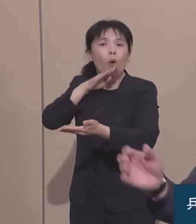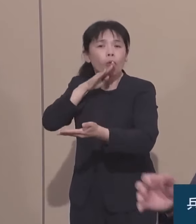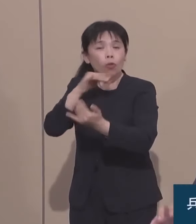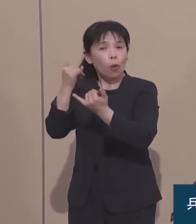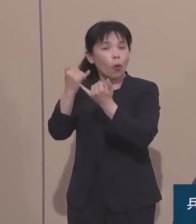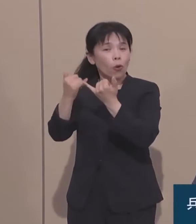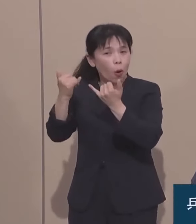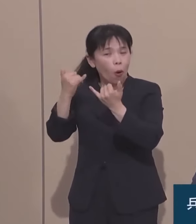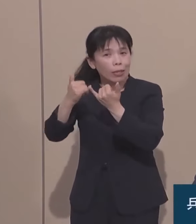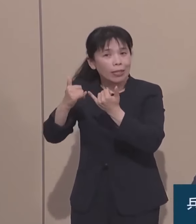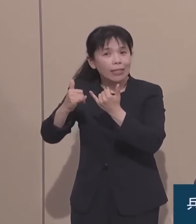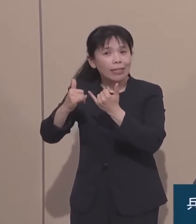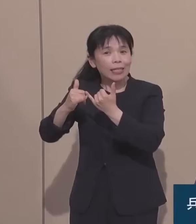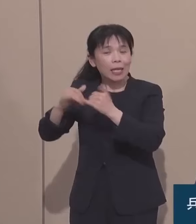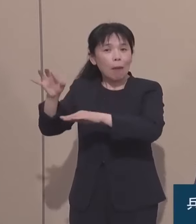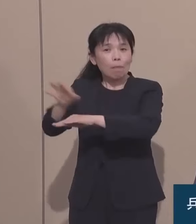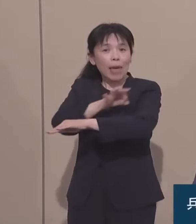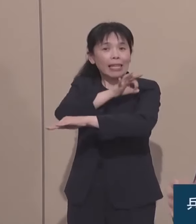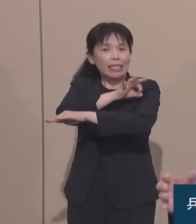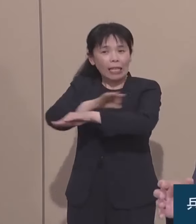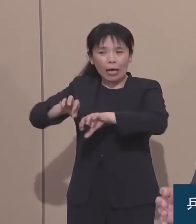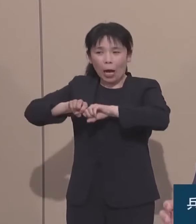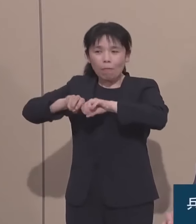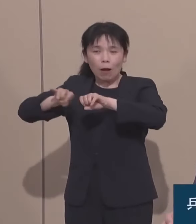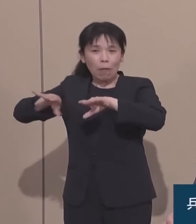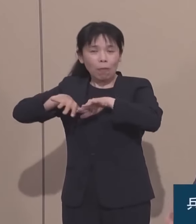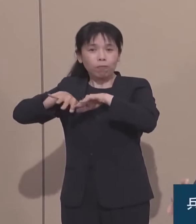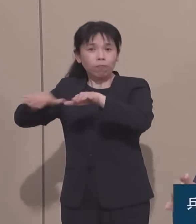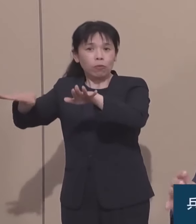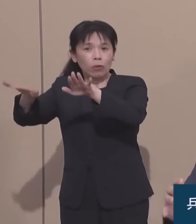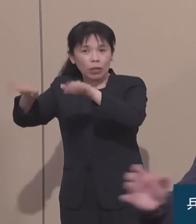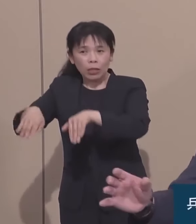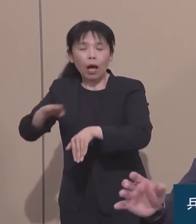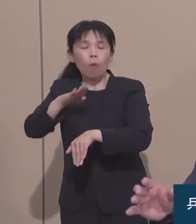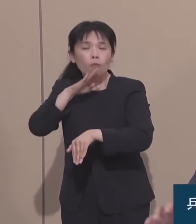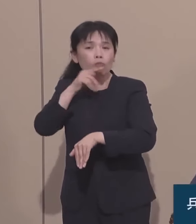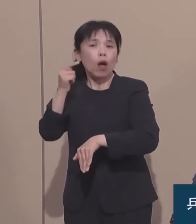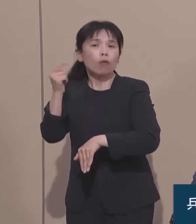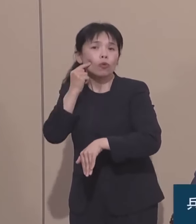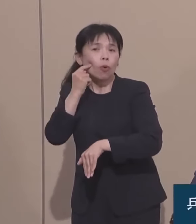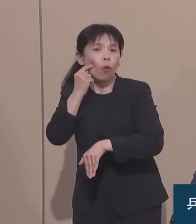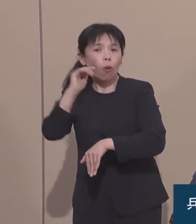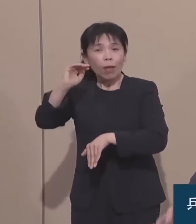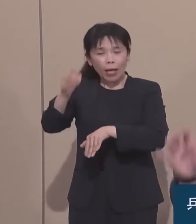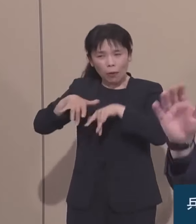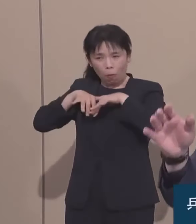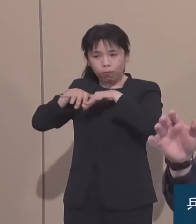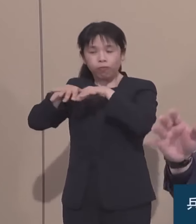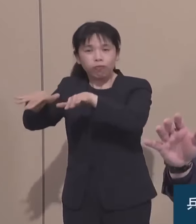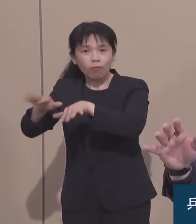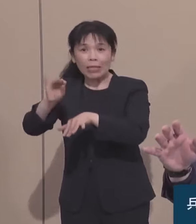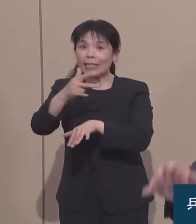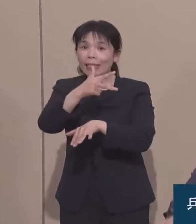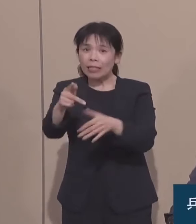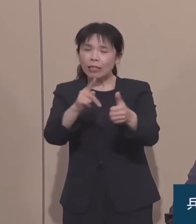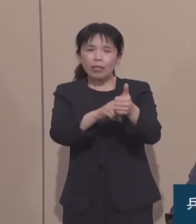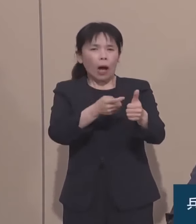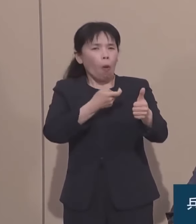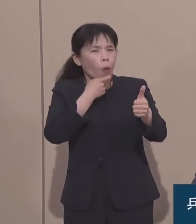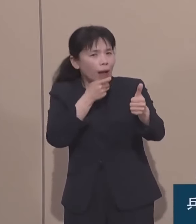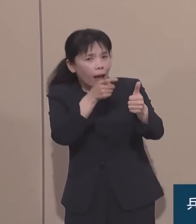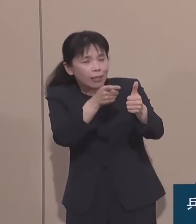取り上げたことによって噂話が本当のように嘘話が広まってしまって知事がおかしいおかしいって